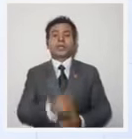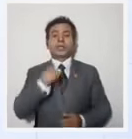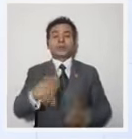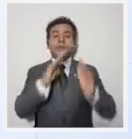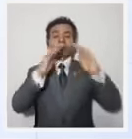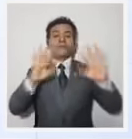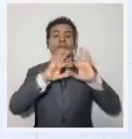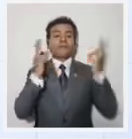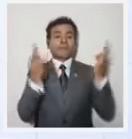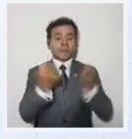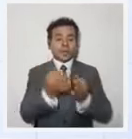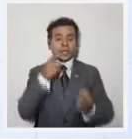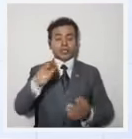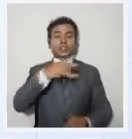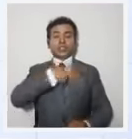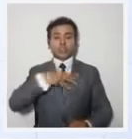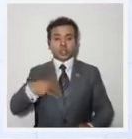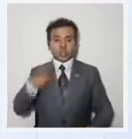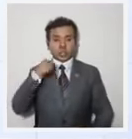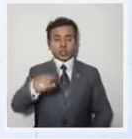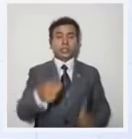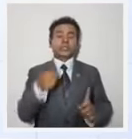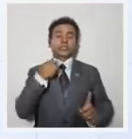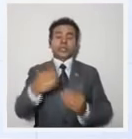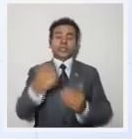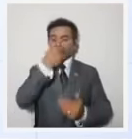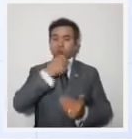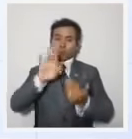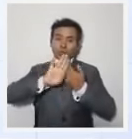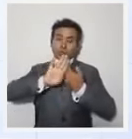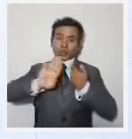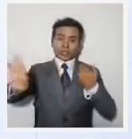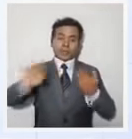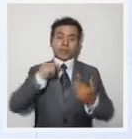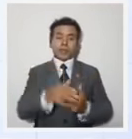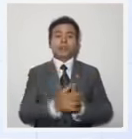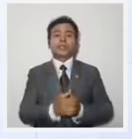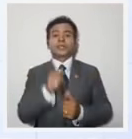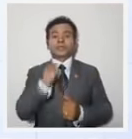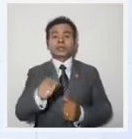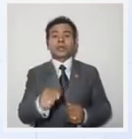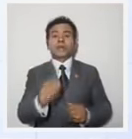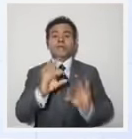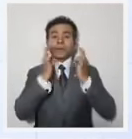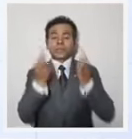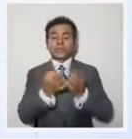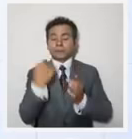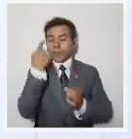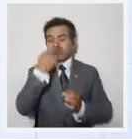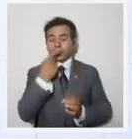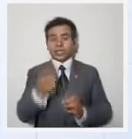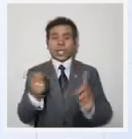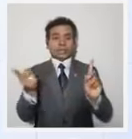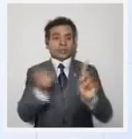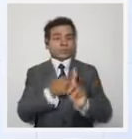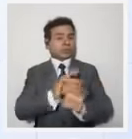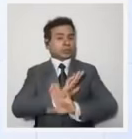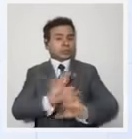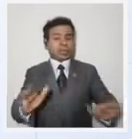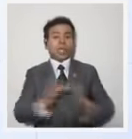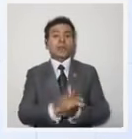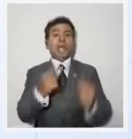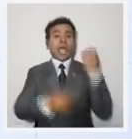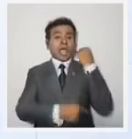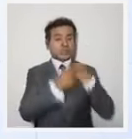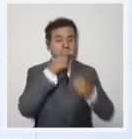আছে এগুলো পালন করবেন। যারা আইসোলেশনে আছেন তাদের পরিবারের যারা সদস্য, পরিবারে